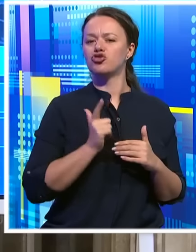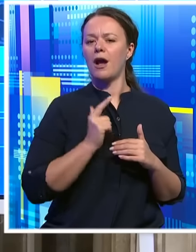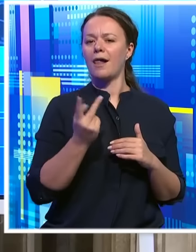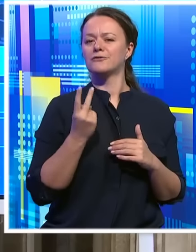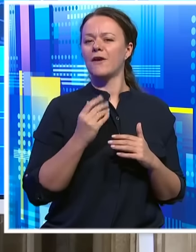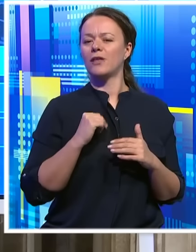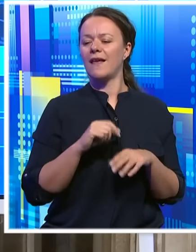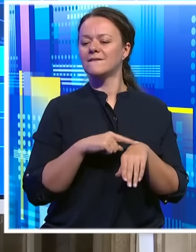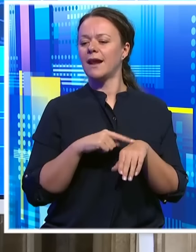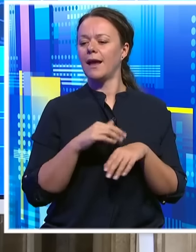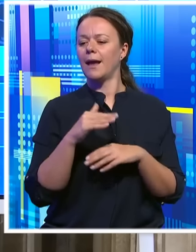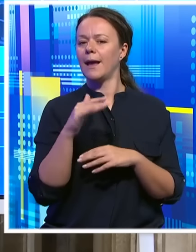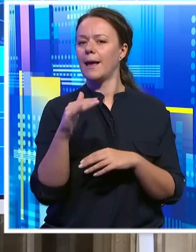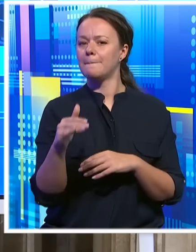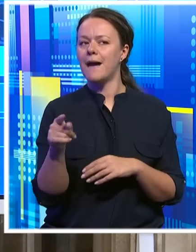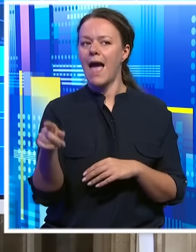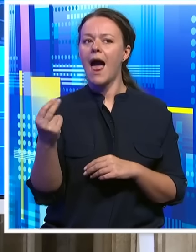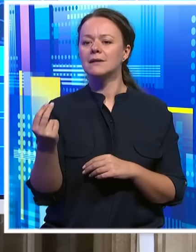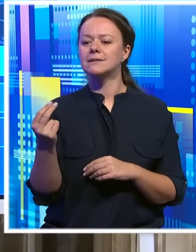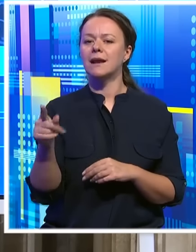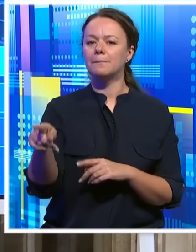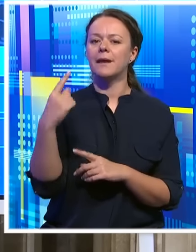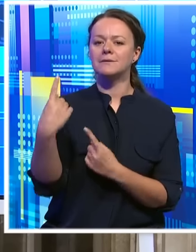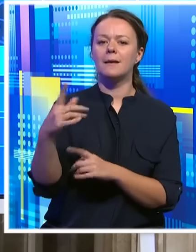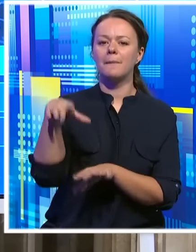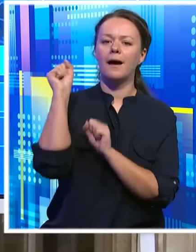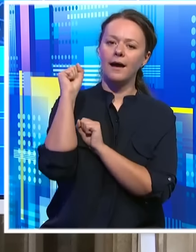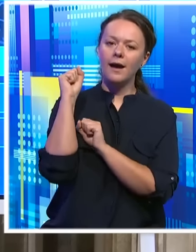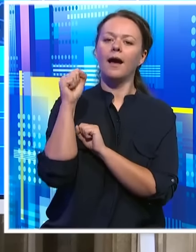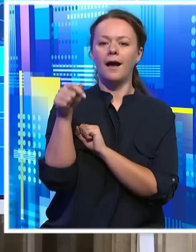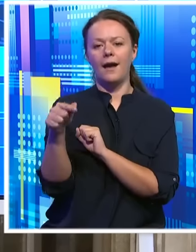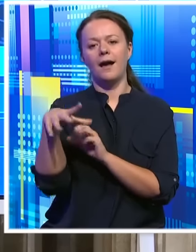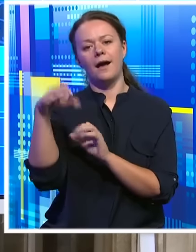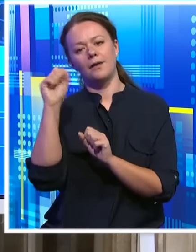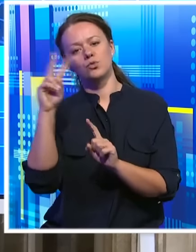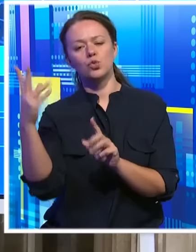u kojem ćemo mi da se opametimo i razumemo stvari na drugačiji način.